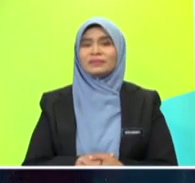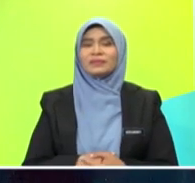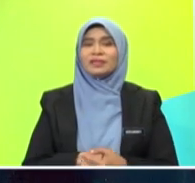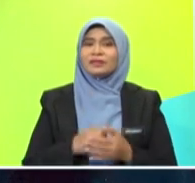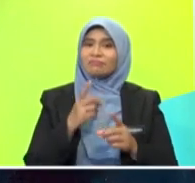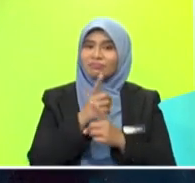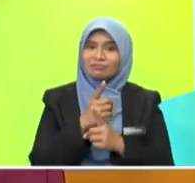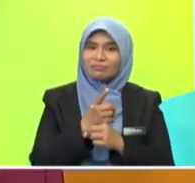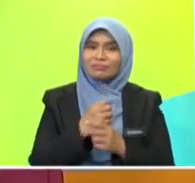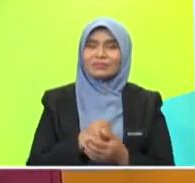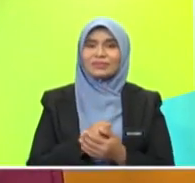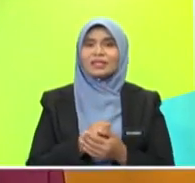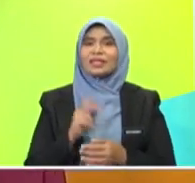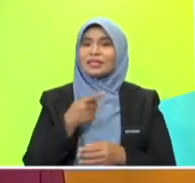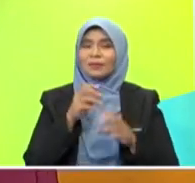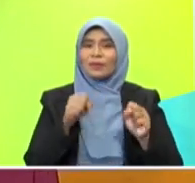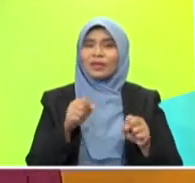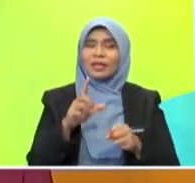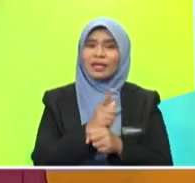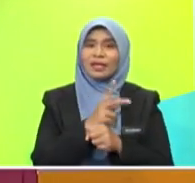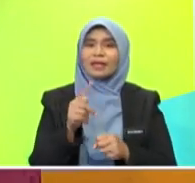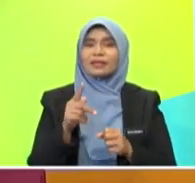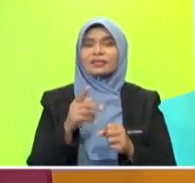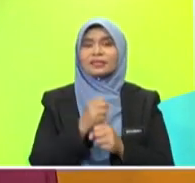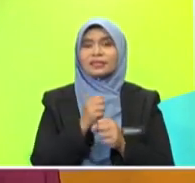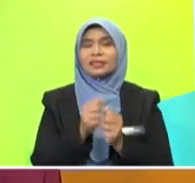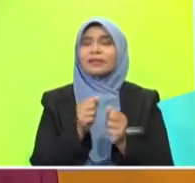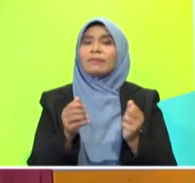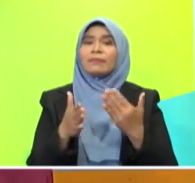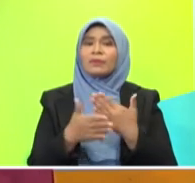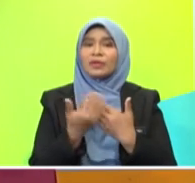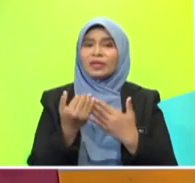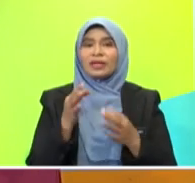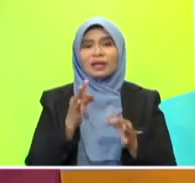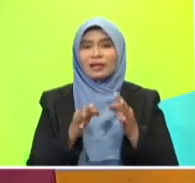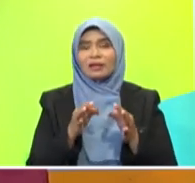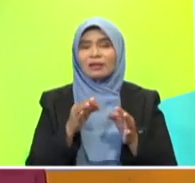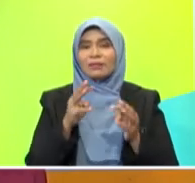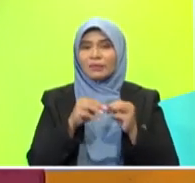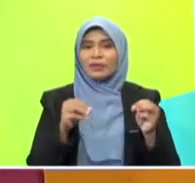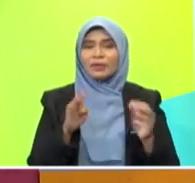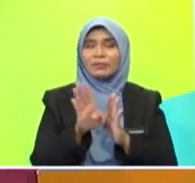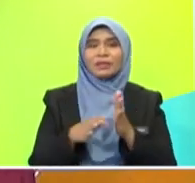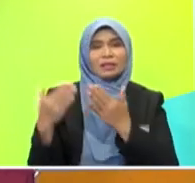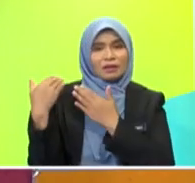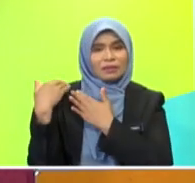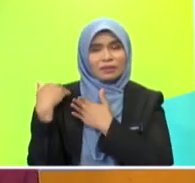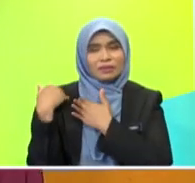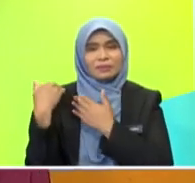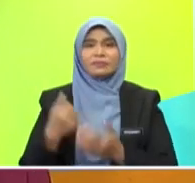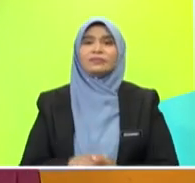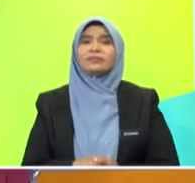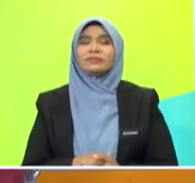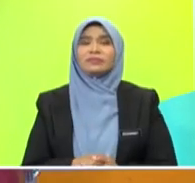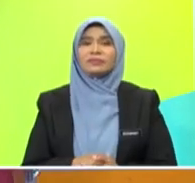jadi kita boleh melengkapkan ke jaringan muda Jika kamu seorang murid yang bertanggung jawab